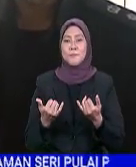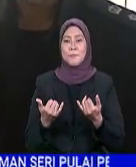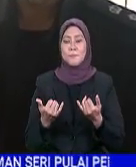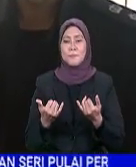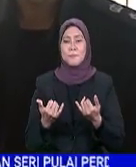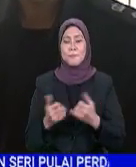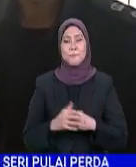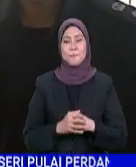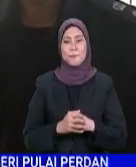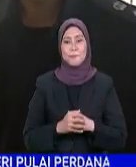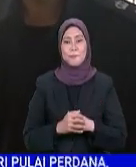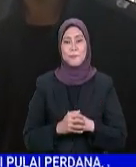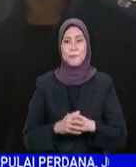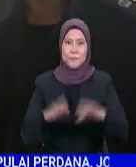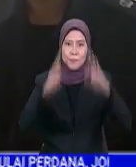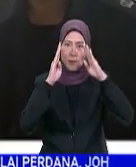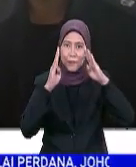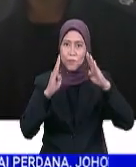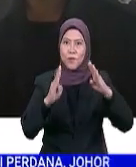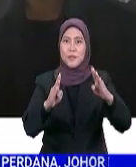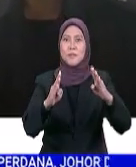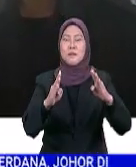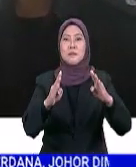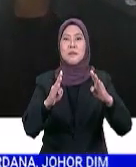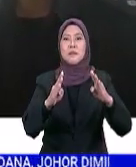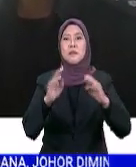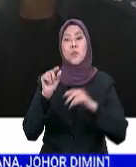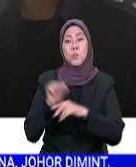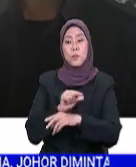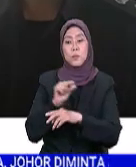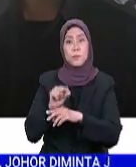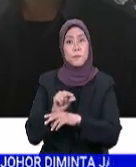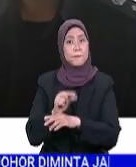unitat Fokus utama ni untuk dalam